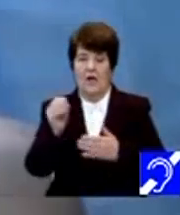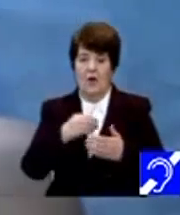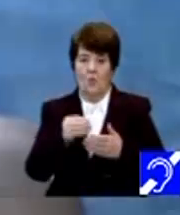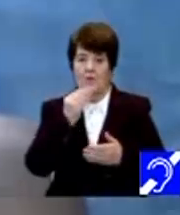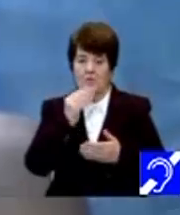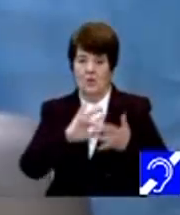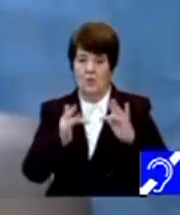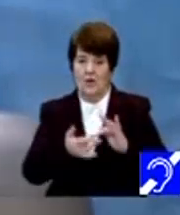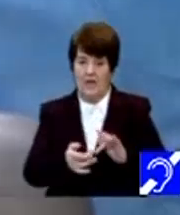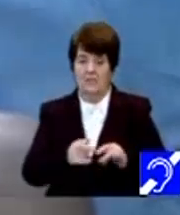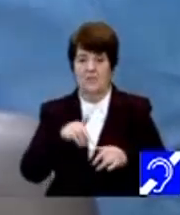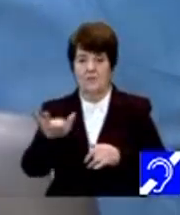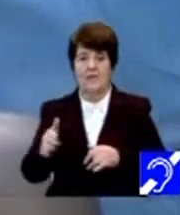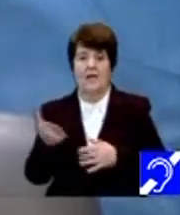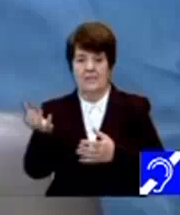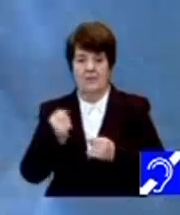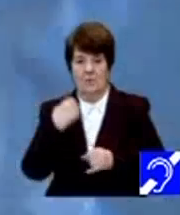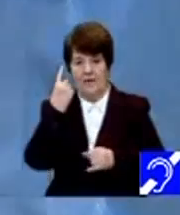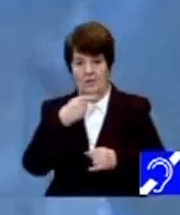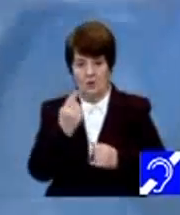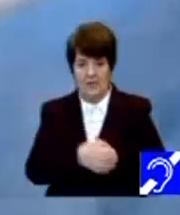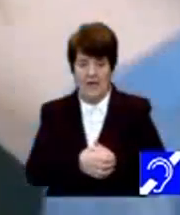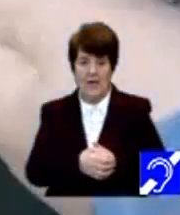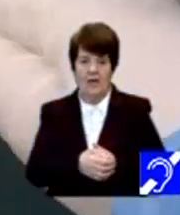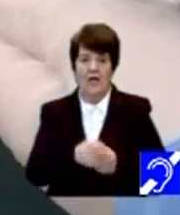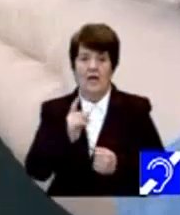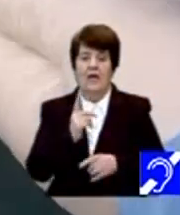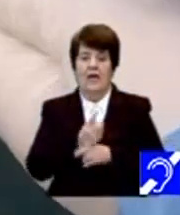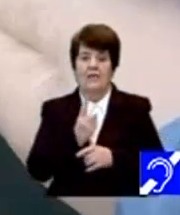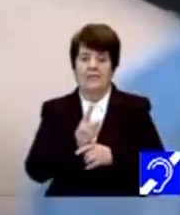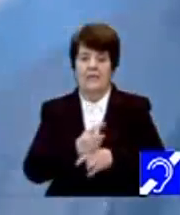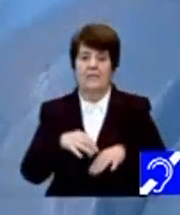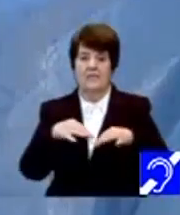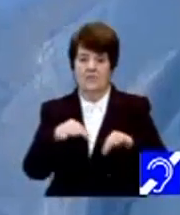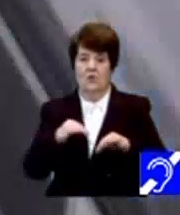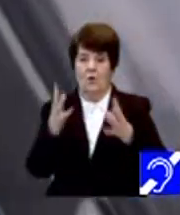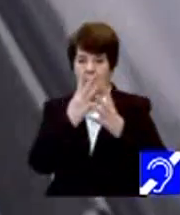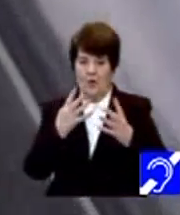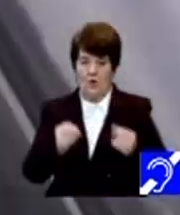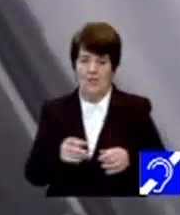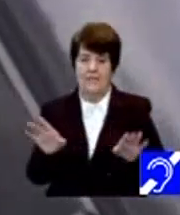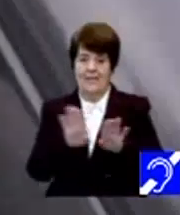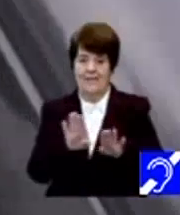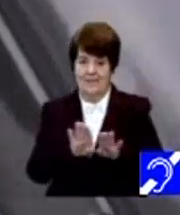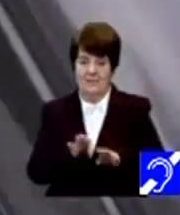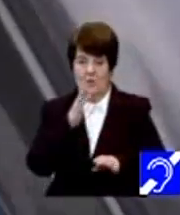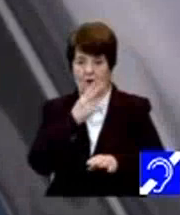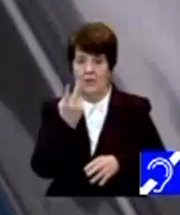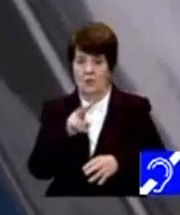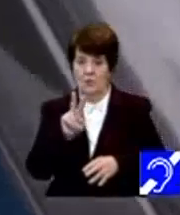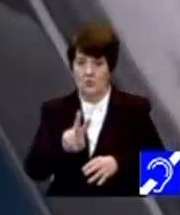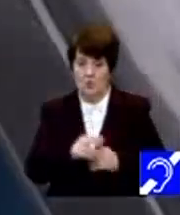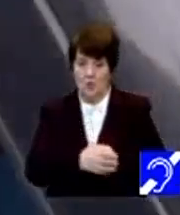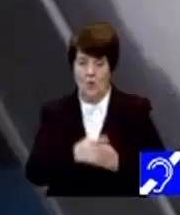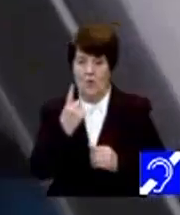clienții care au cumpărat produse online și vor putea merge să le ridice personal. În plus, restricțiile de circulație pe timp de noapte vor fi impuse începând cu